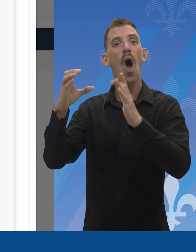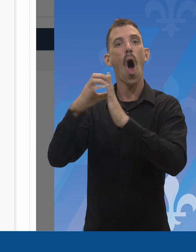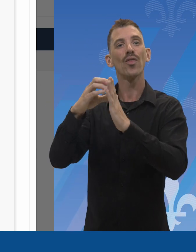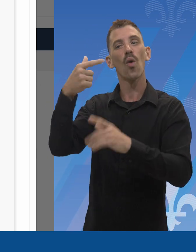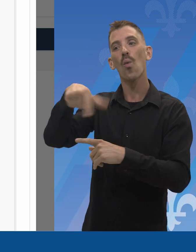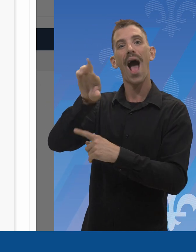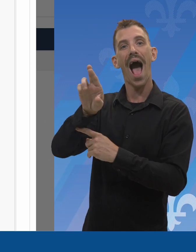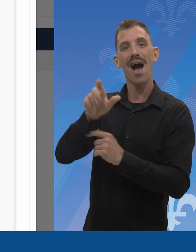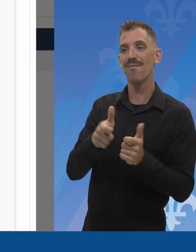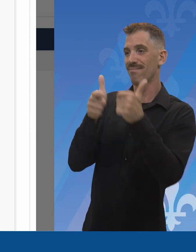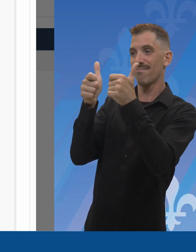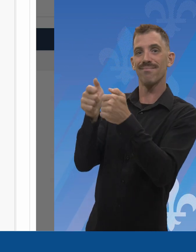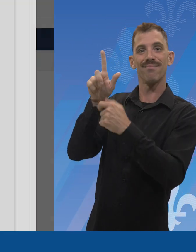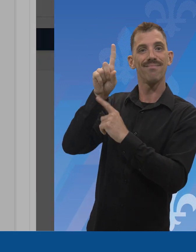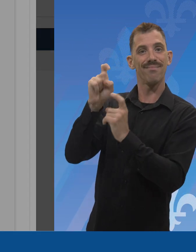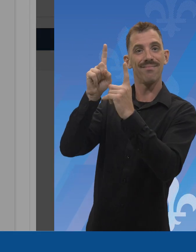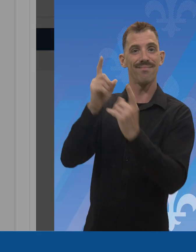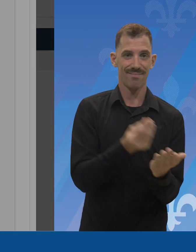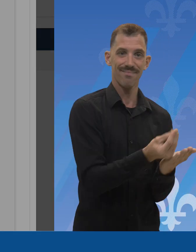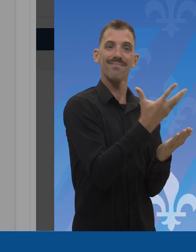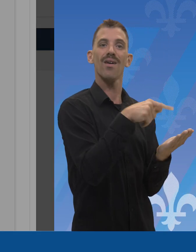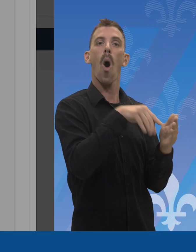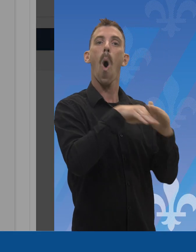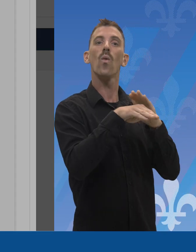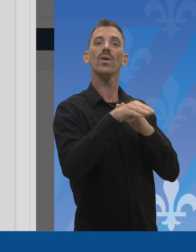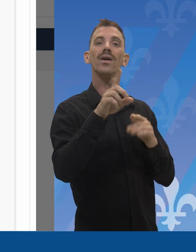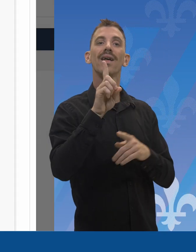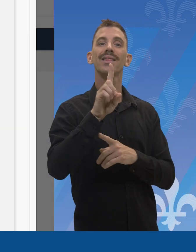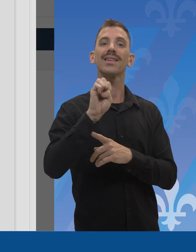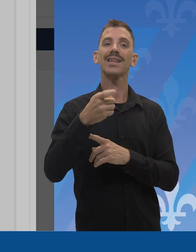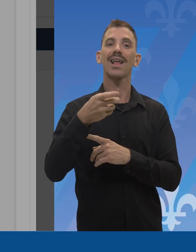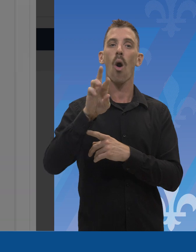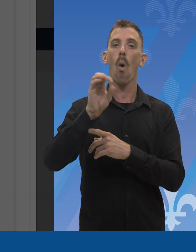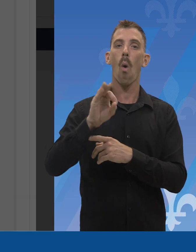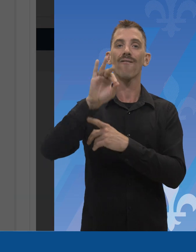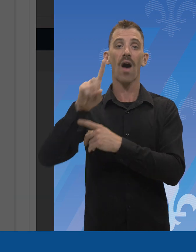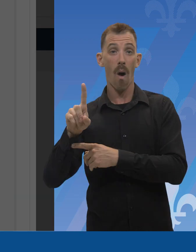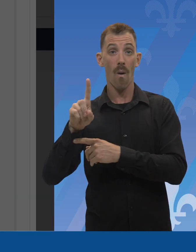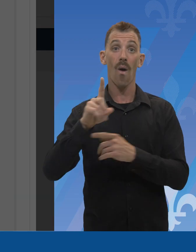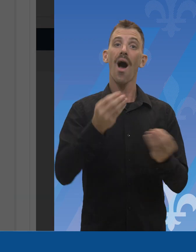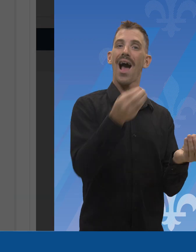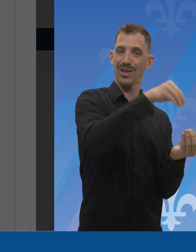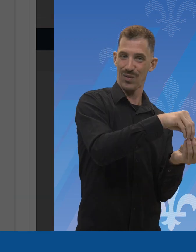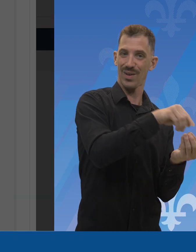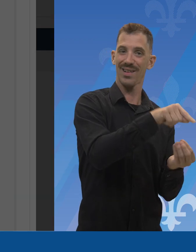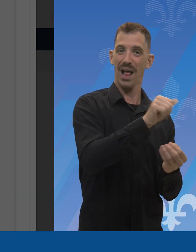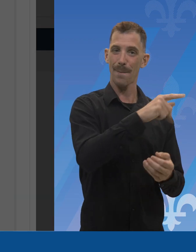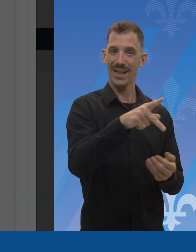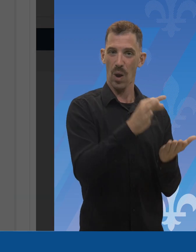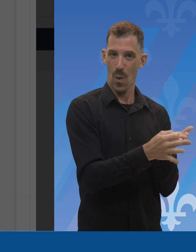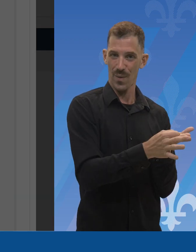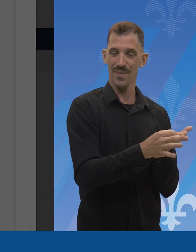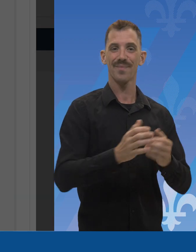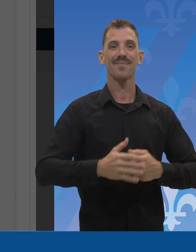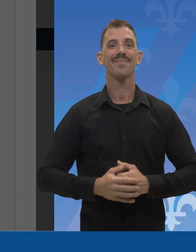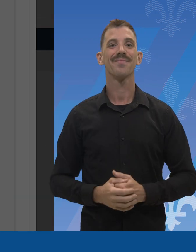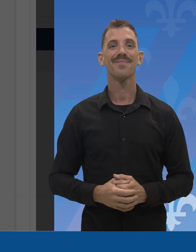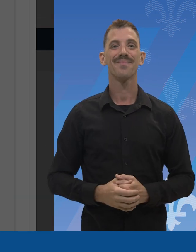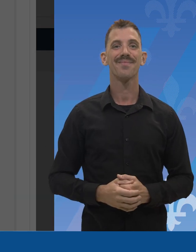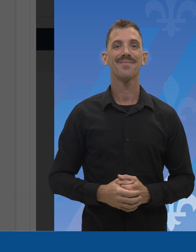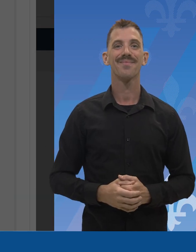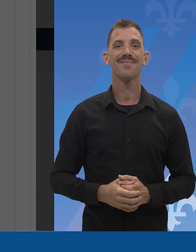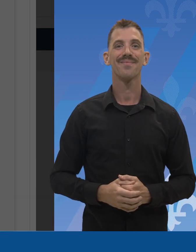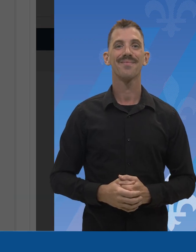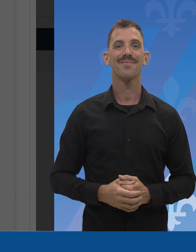installé, vous ouvrez l'application et balayez le code QR. Un compte dénommé Dexero FD sera ajouté à votre application